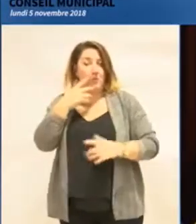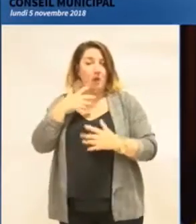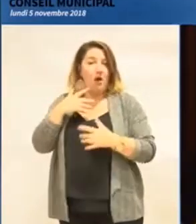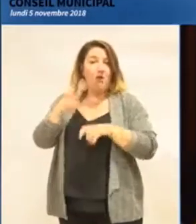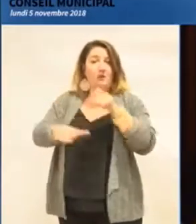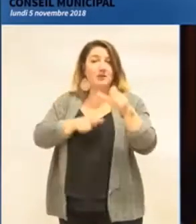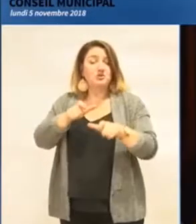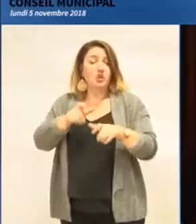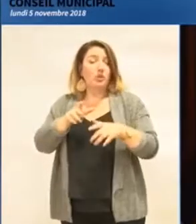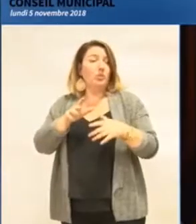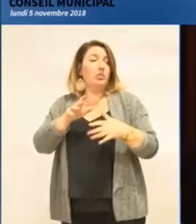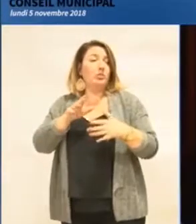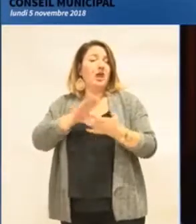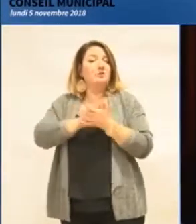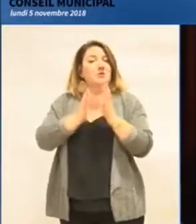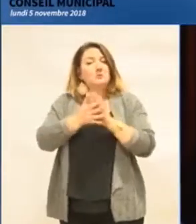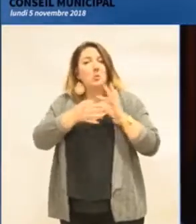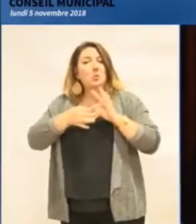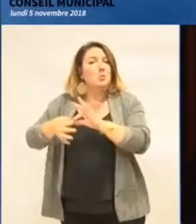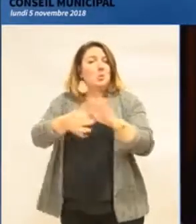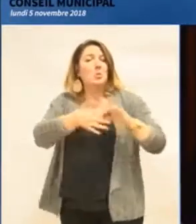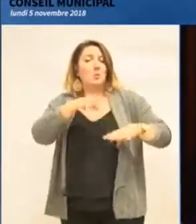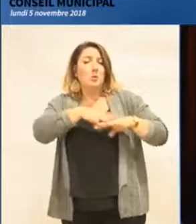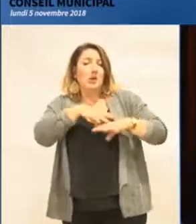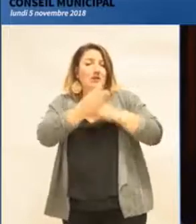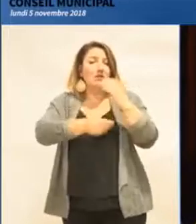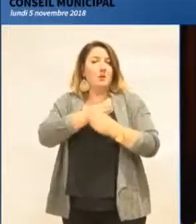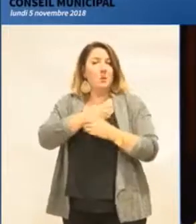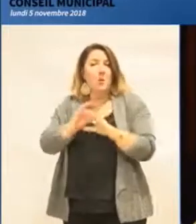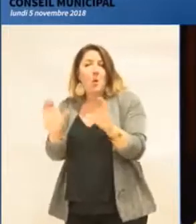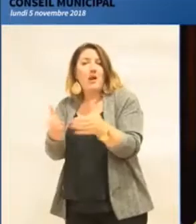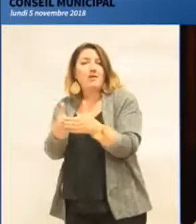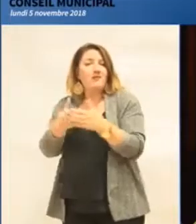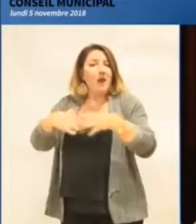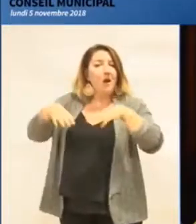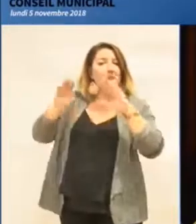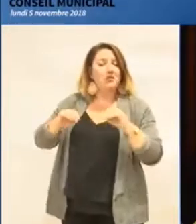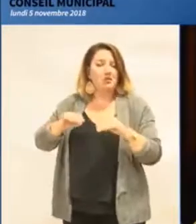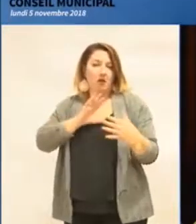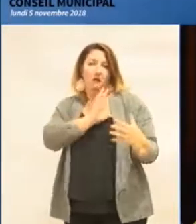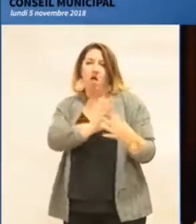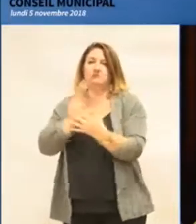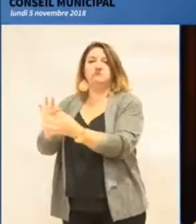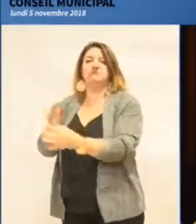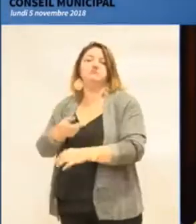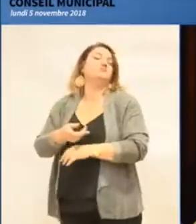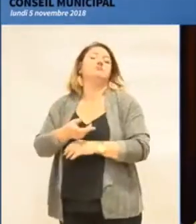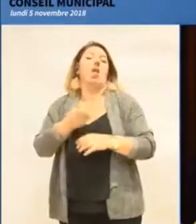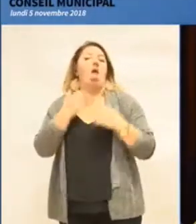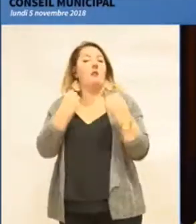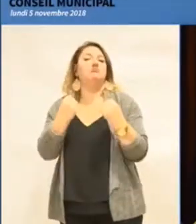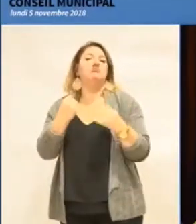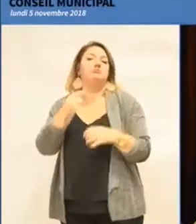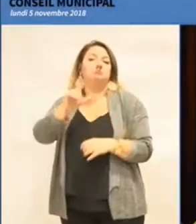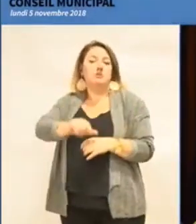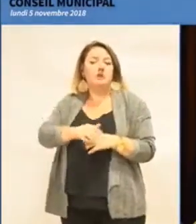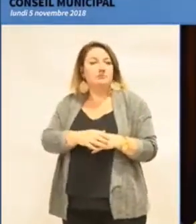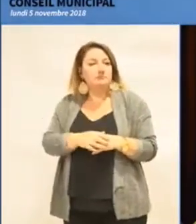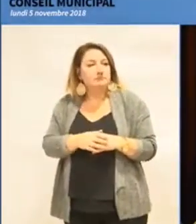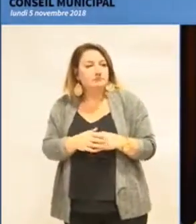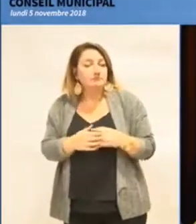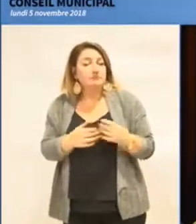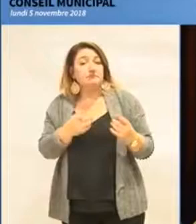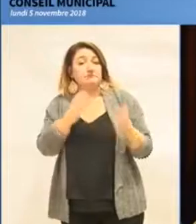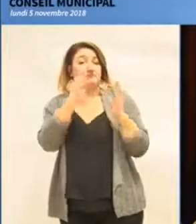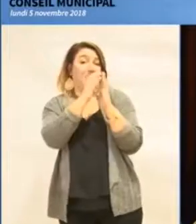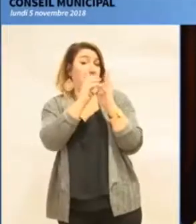avec les unions de quartier ou avec les collectifs qui se montent avec les habitants lorsque ceux-ci le font, et vous en parlez dans votre délibération.